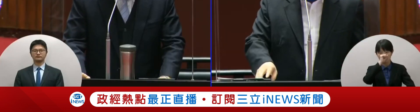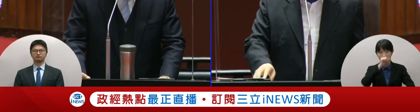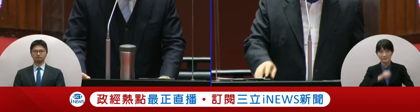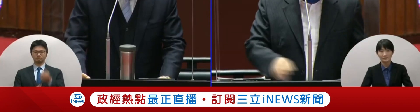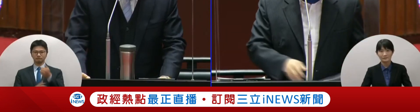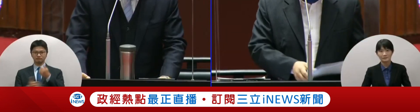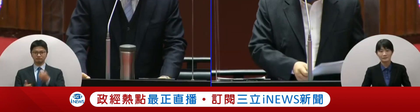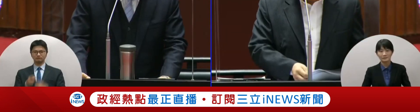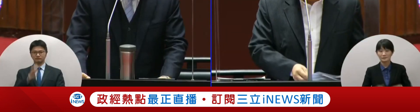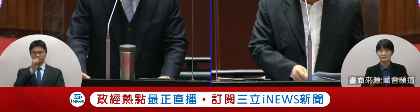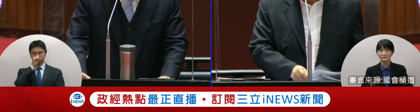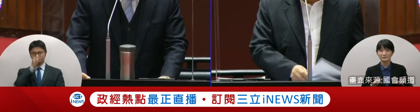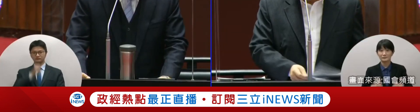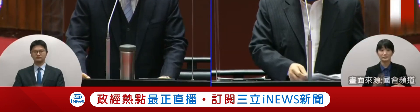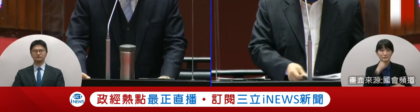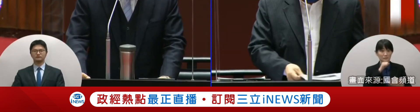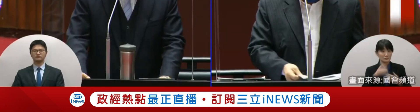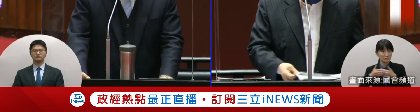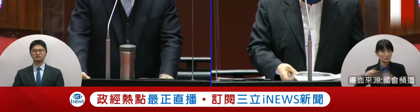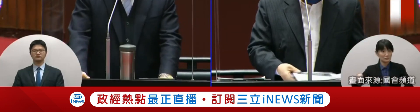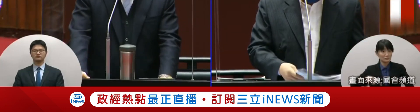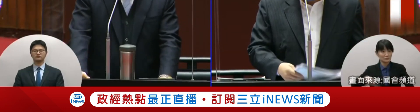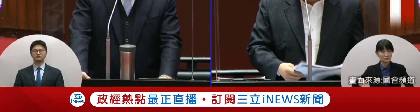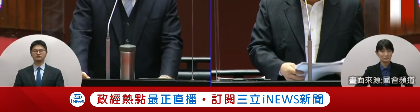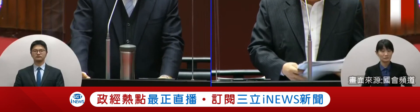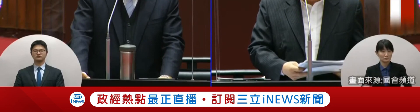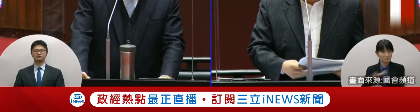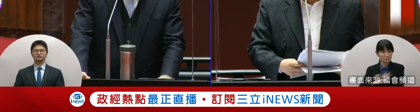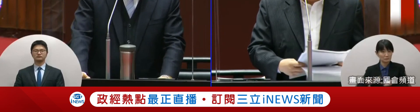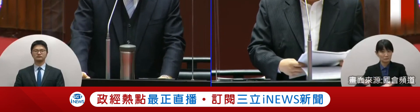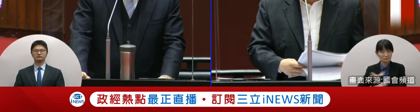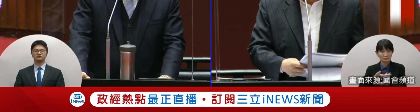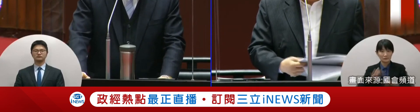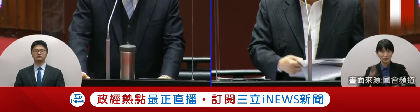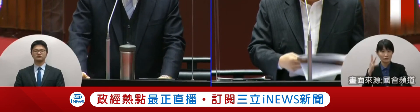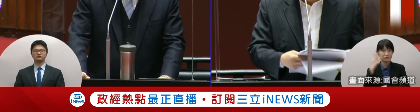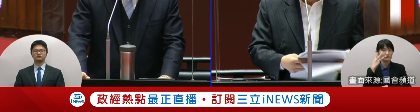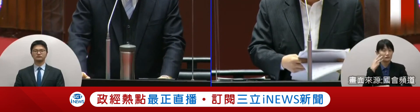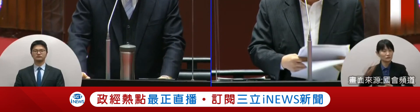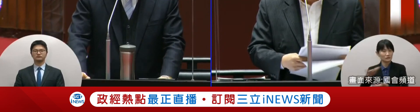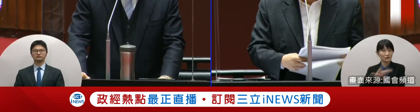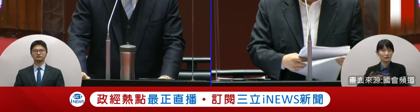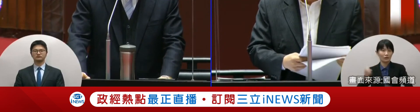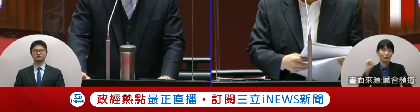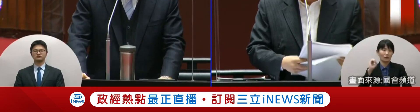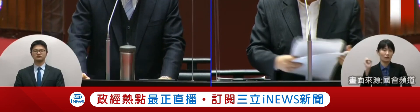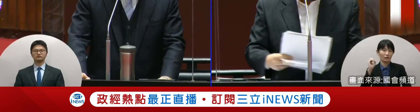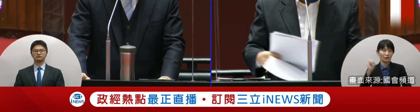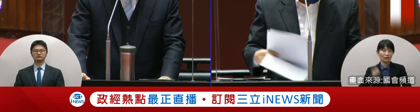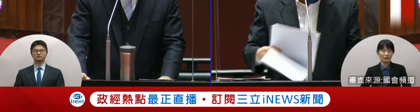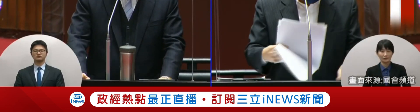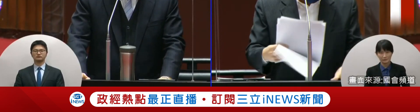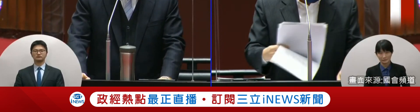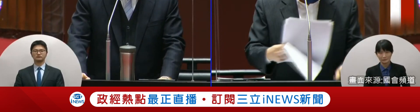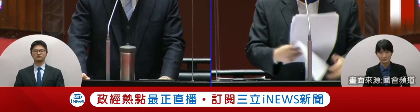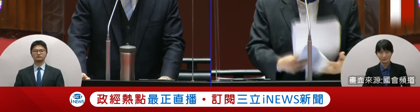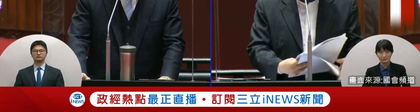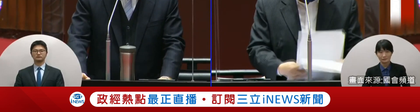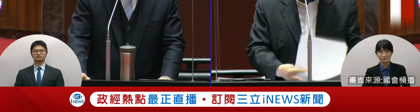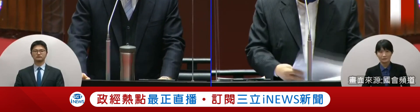喂，你好。 现在两岸交流哈，几乎政治交流几乎等于零了啦哈，几乎快要等于零